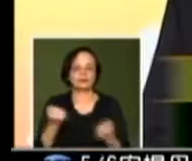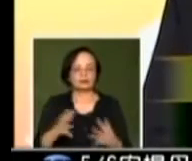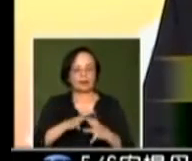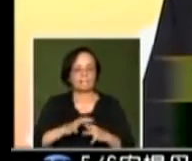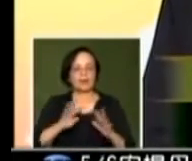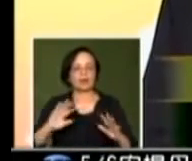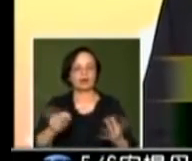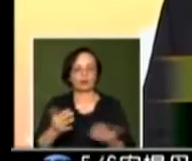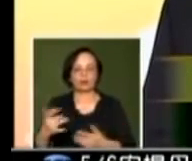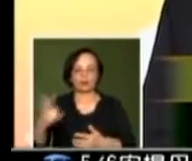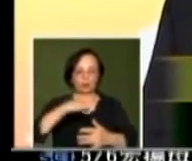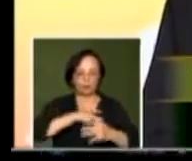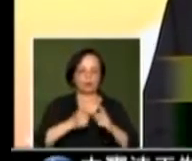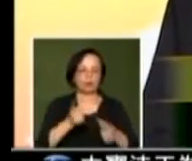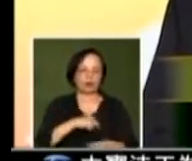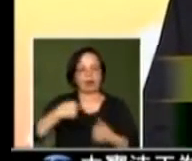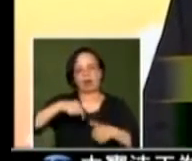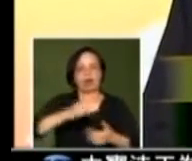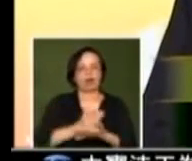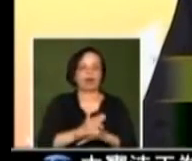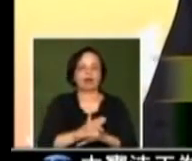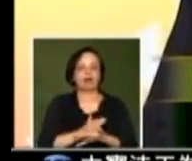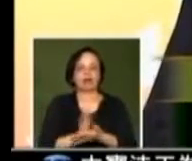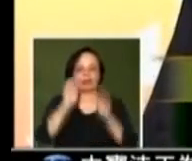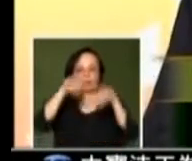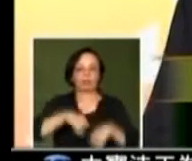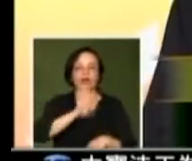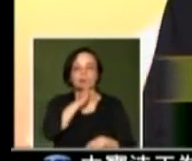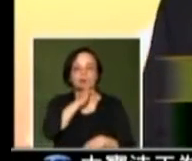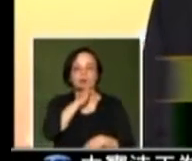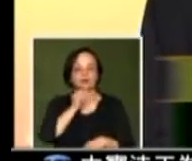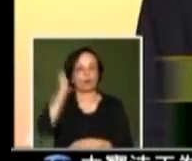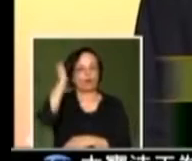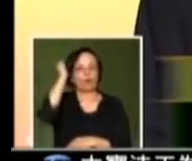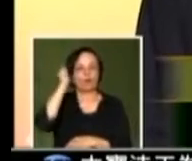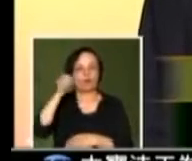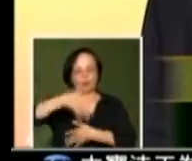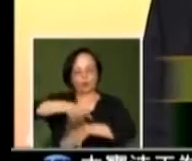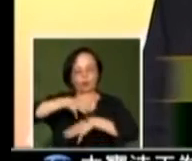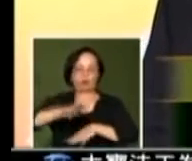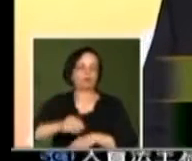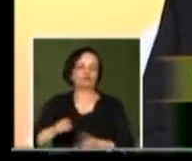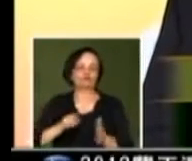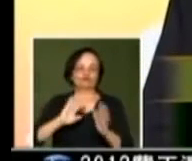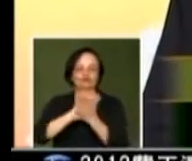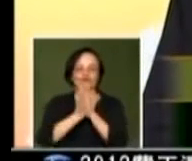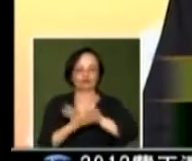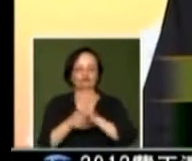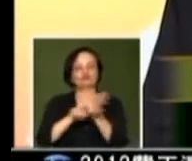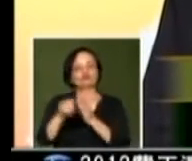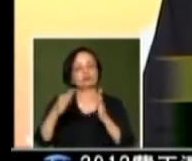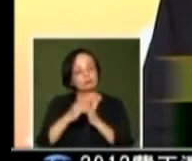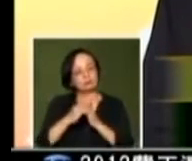国转来，驾车拢袂记一字啊，但是游行变成专家哦。这个游行咧，咱有拄到几